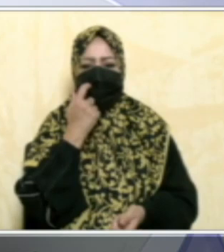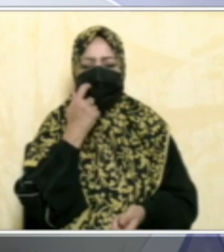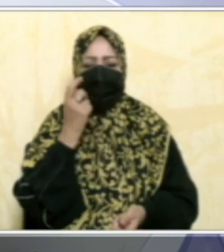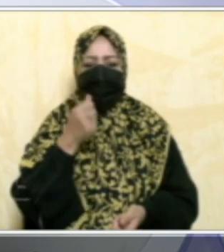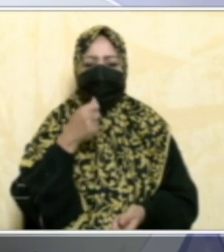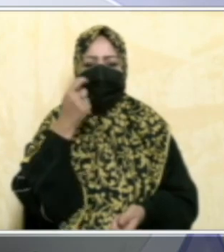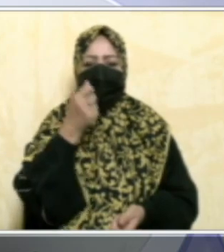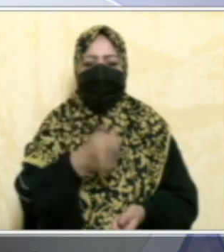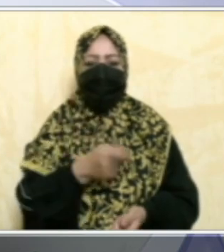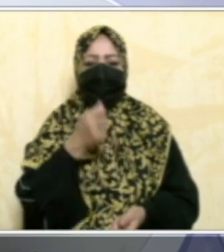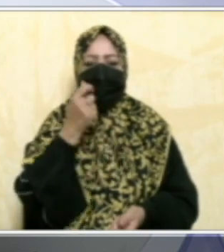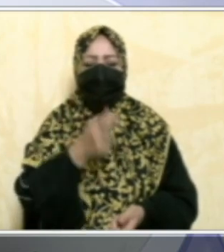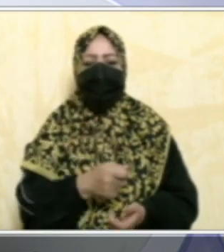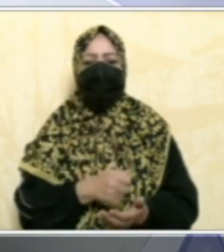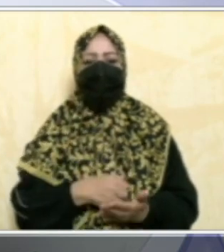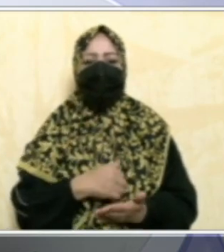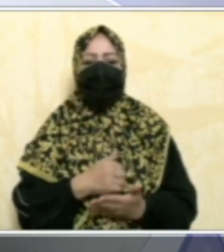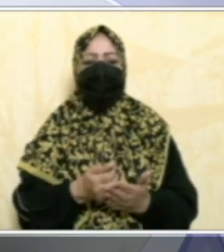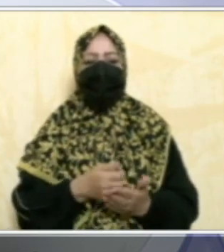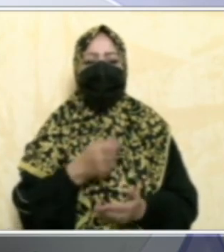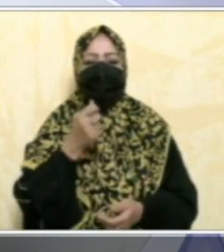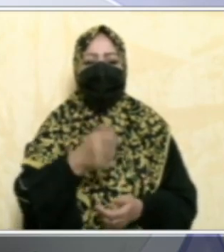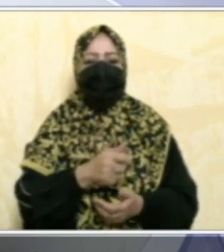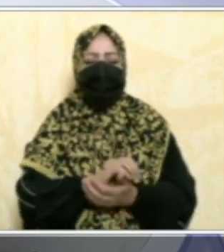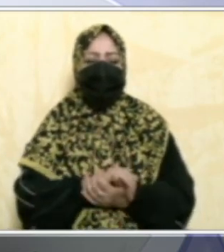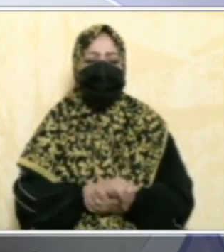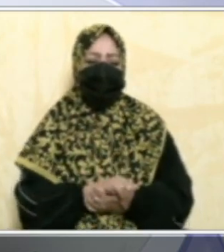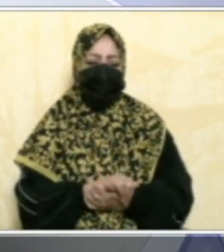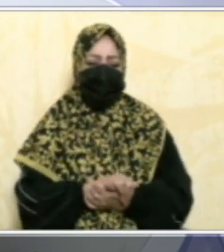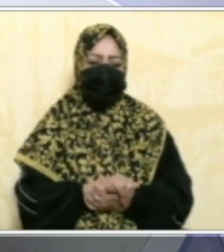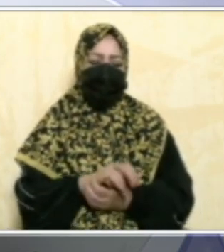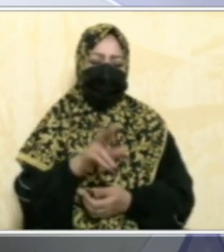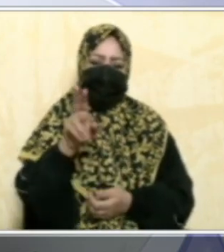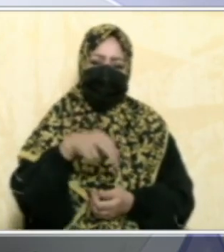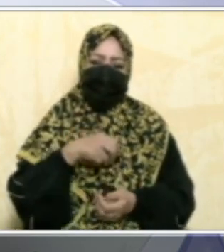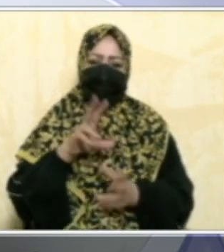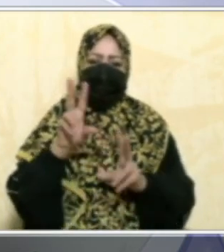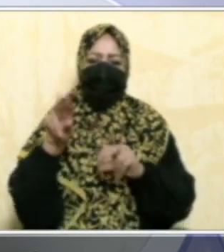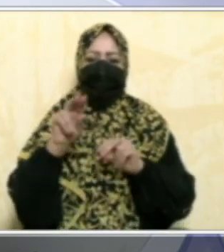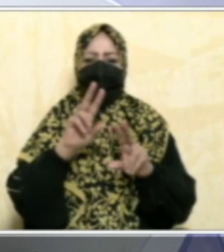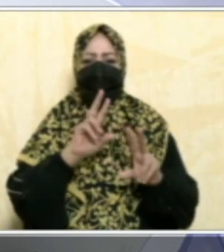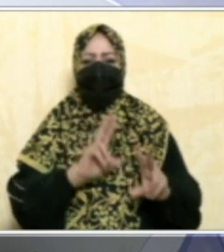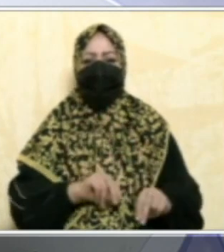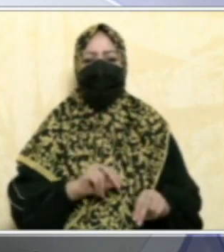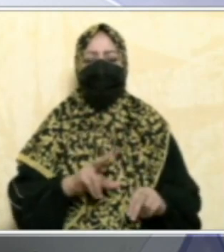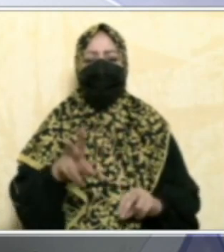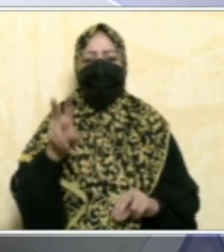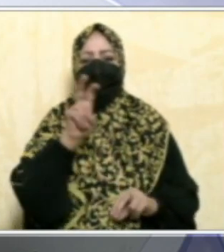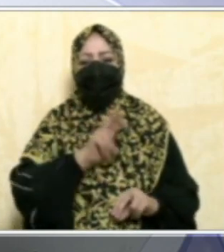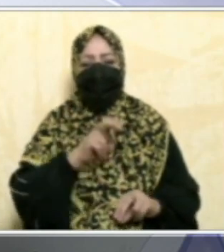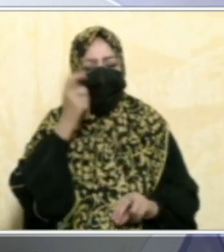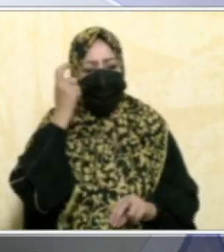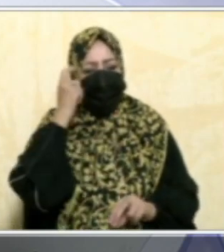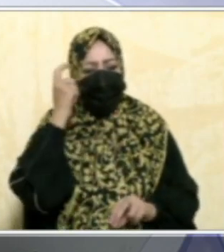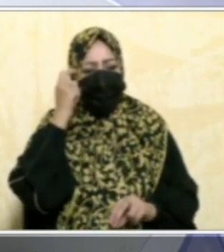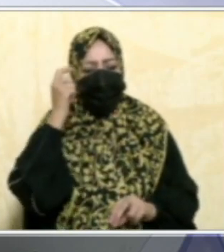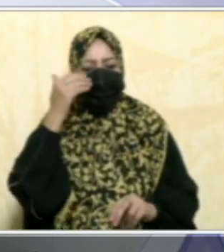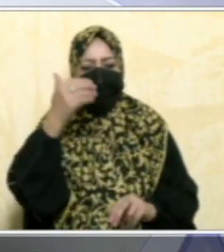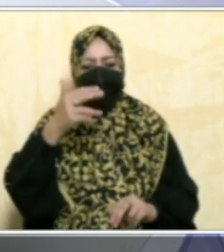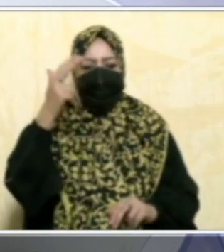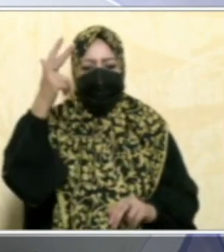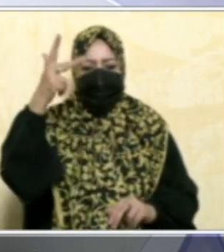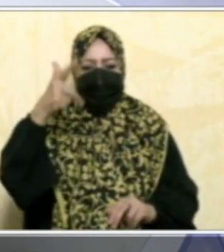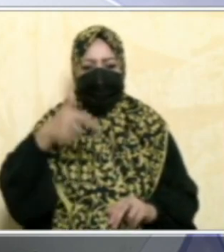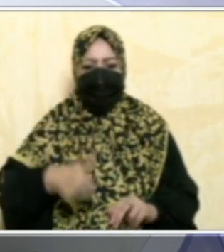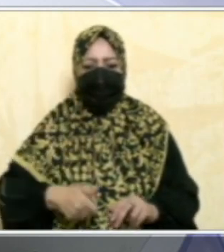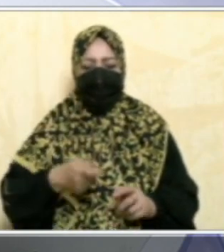الإلكتروني سواء بسواء، أهم شيء يعني ينبغي أن يركز فيه على أحكام الصرف، إذا كان فيه صرف ينبغي